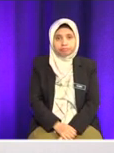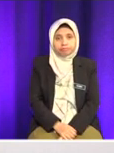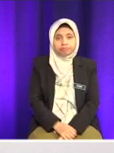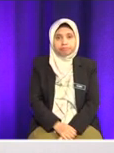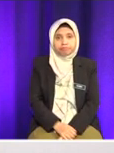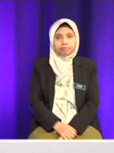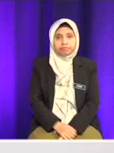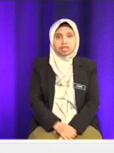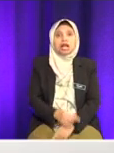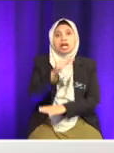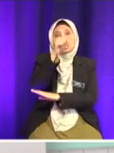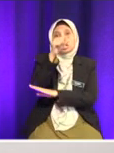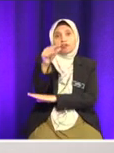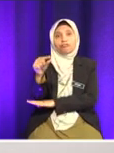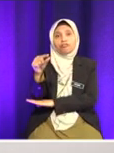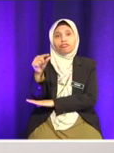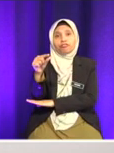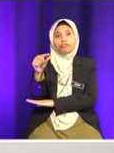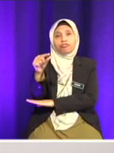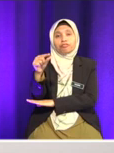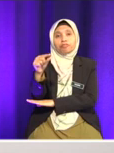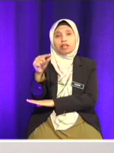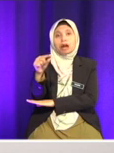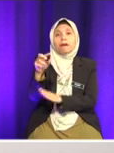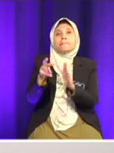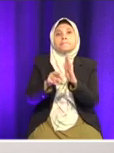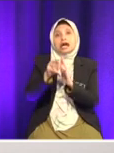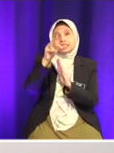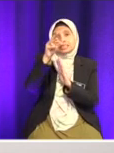ini adalah Gramedia